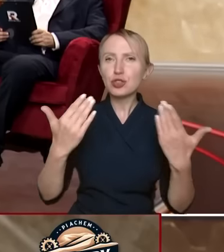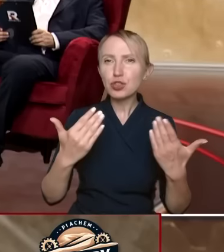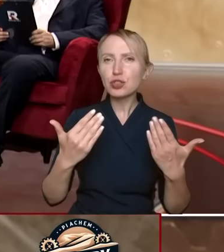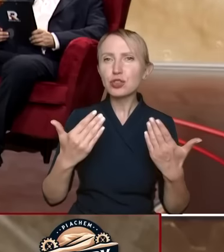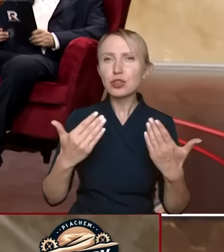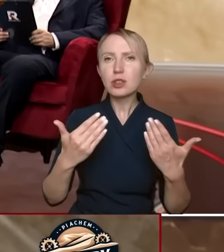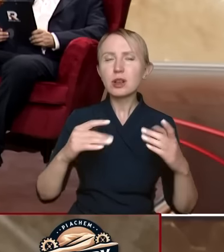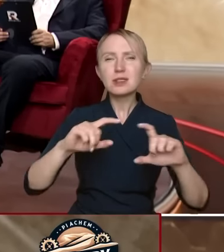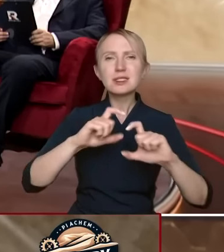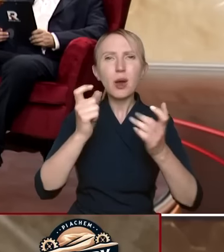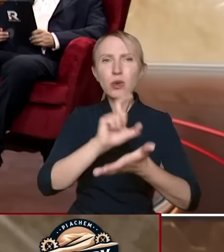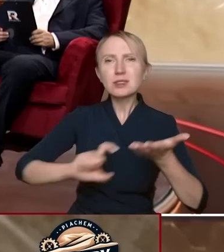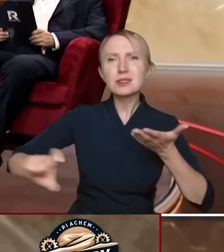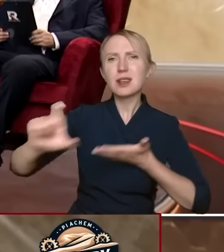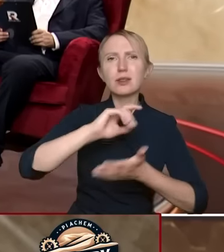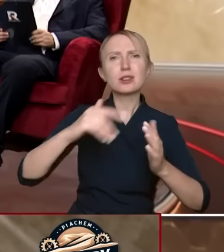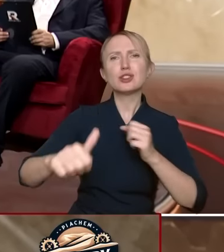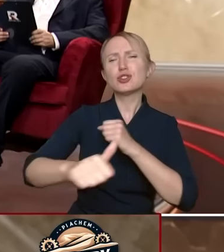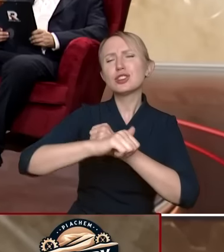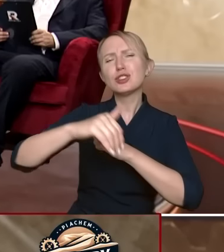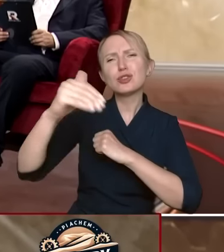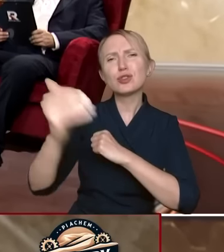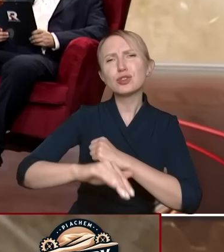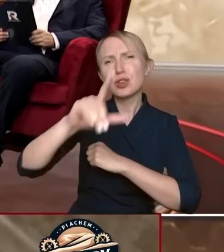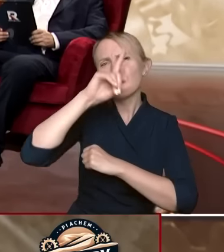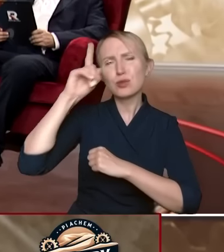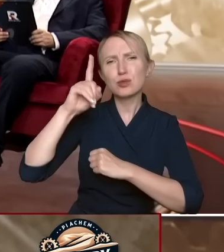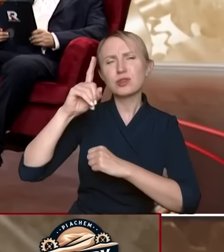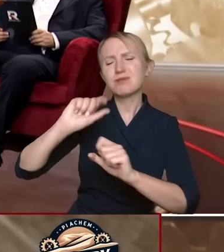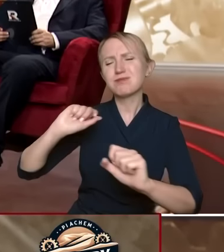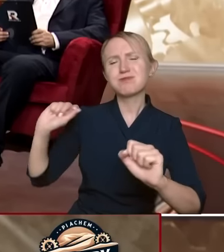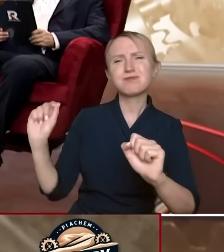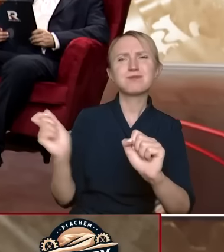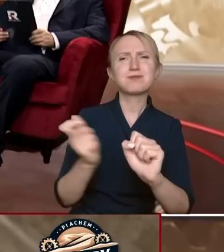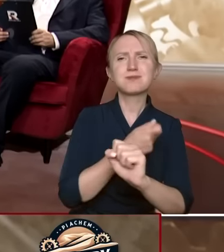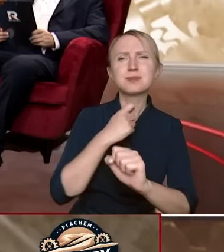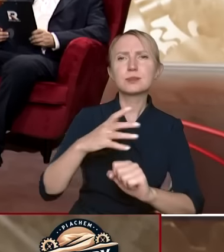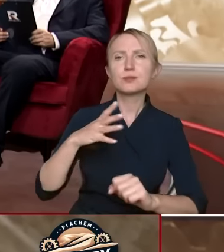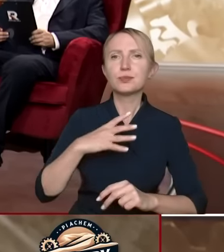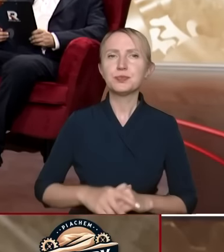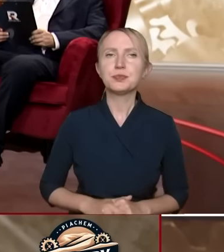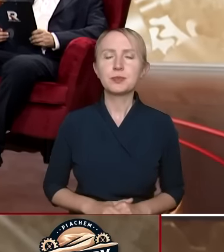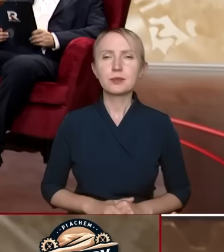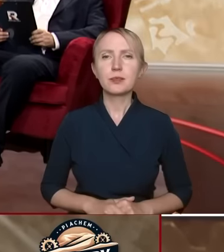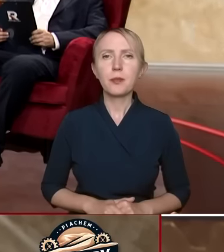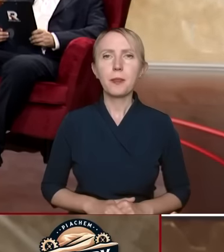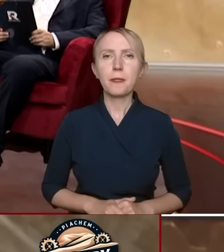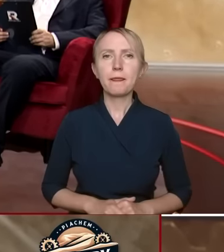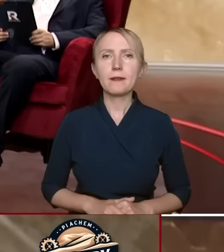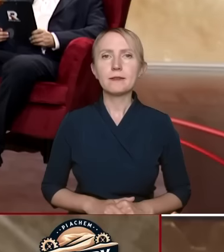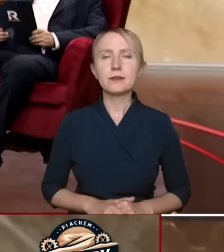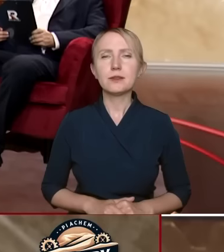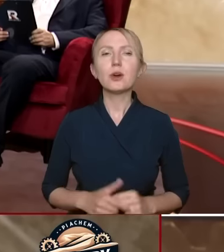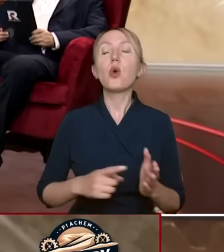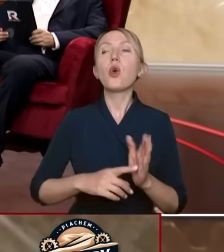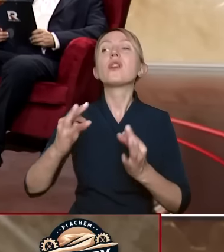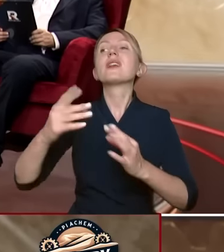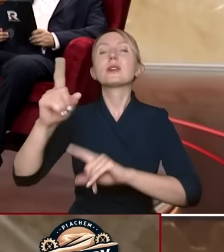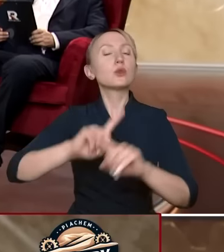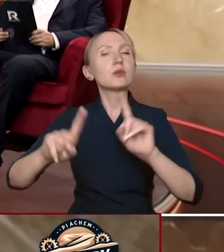cały Stadion Narodowy, 60 tysięcy ludzi z broni krótkiej wymordowano, to niech z tego się tłumaczą,